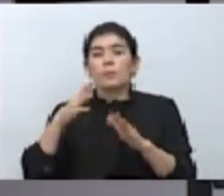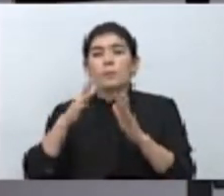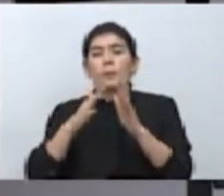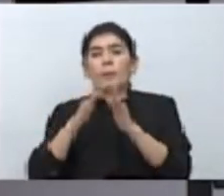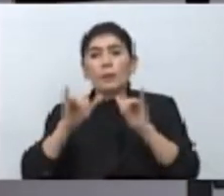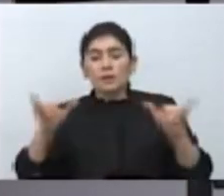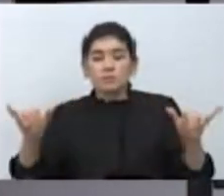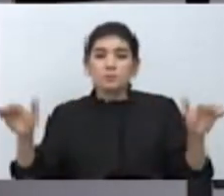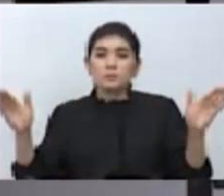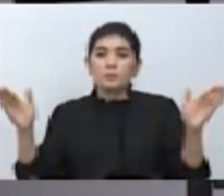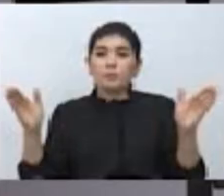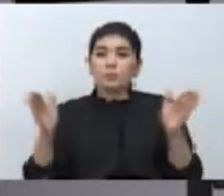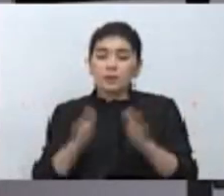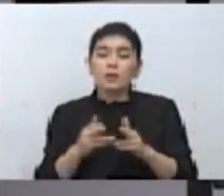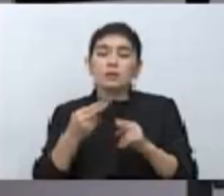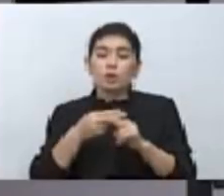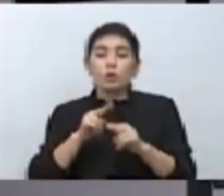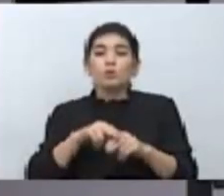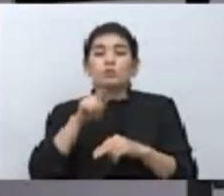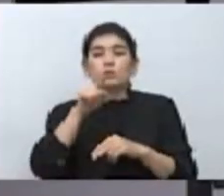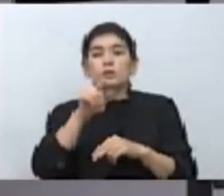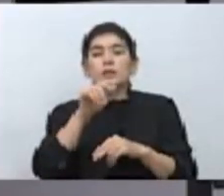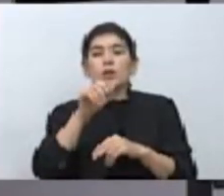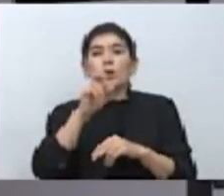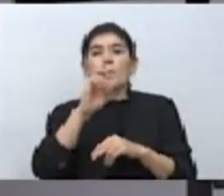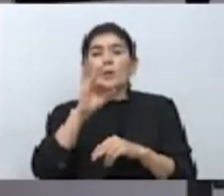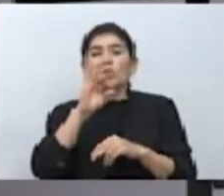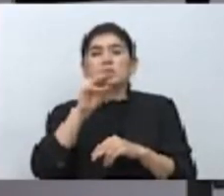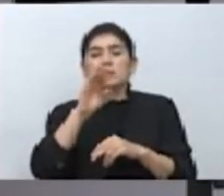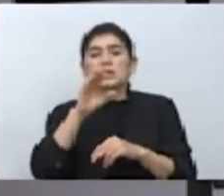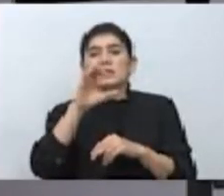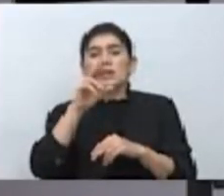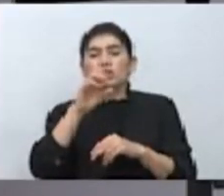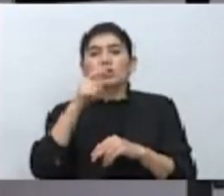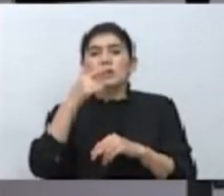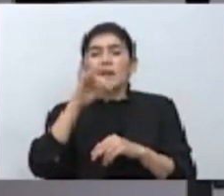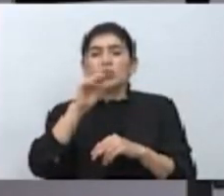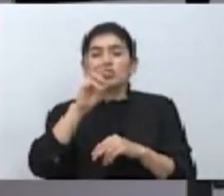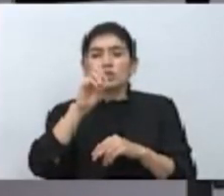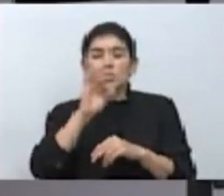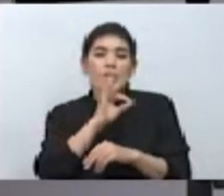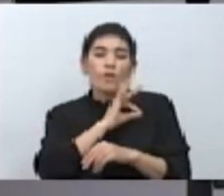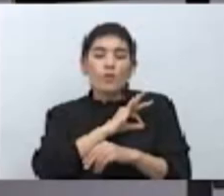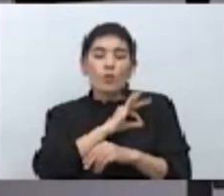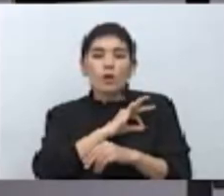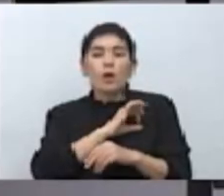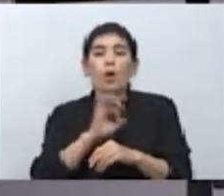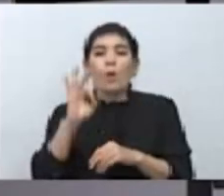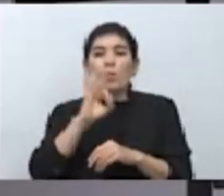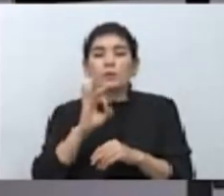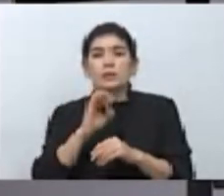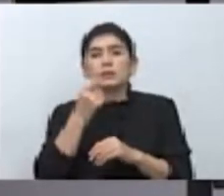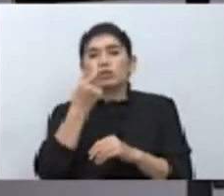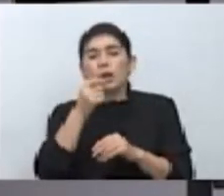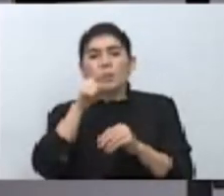nisbatan kam ko'payib boradi. Shuning uchun ham o'sha biotexnologiya, seleksiya, gen injineriyligini qo'llagan holatda